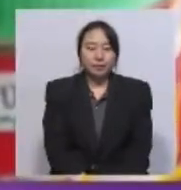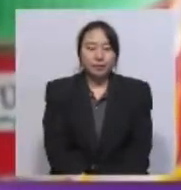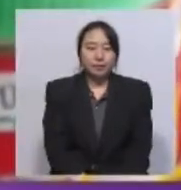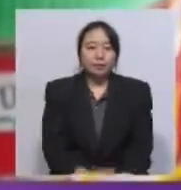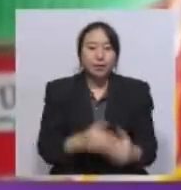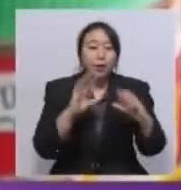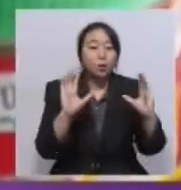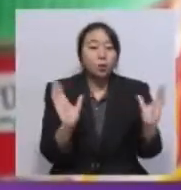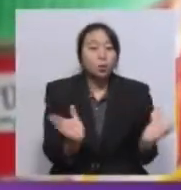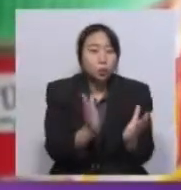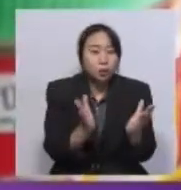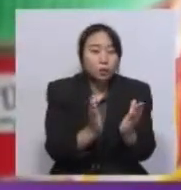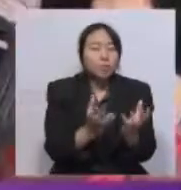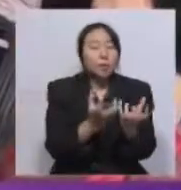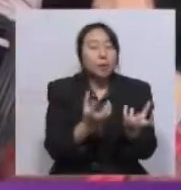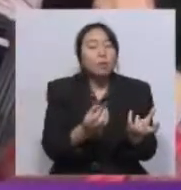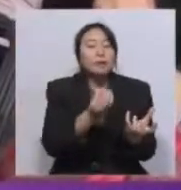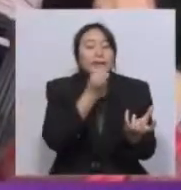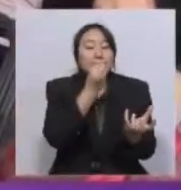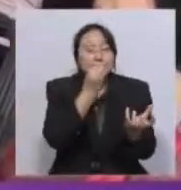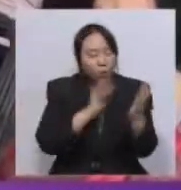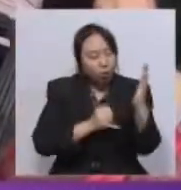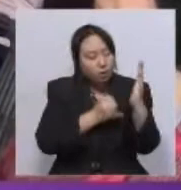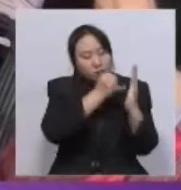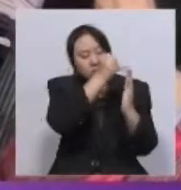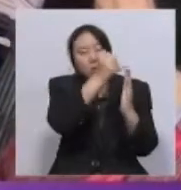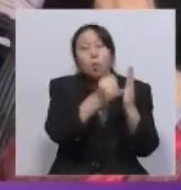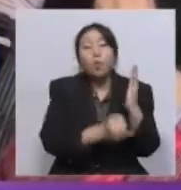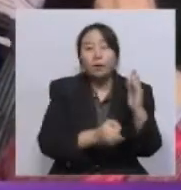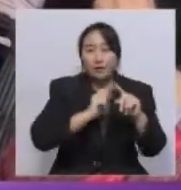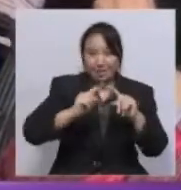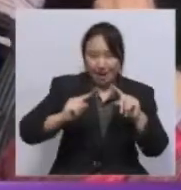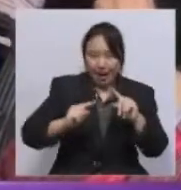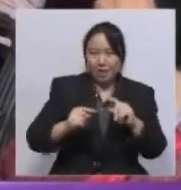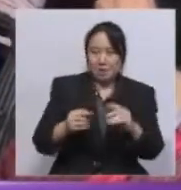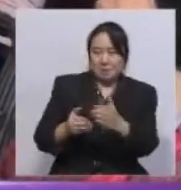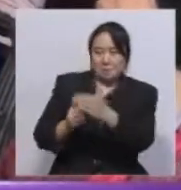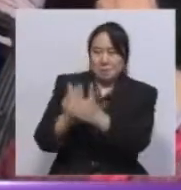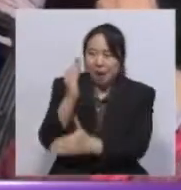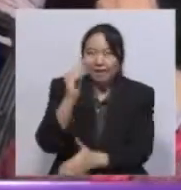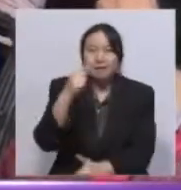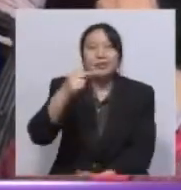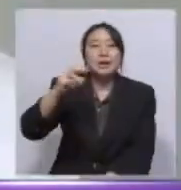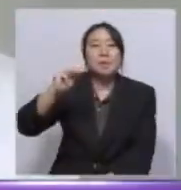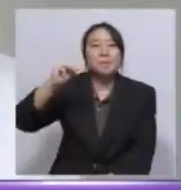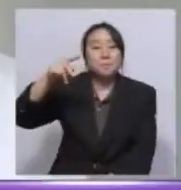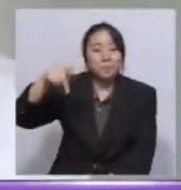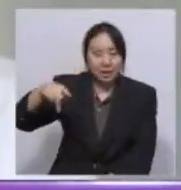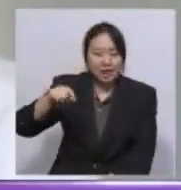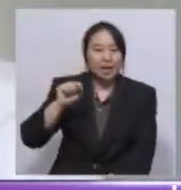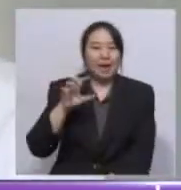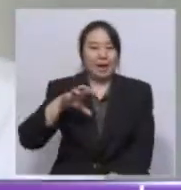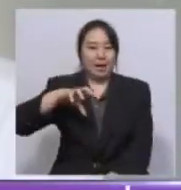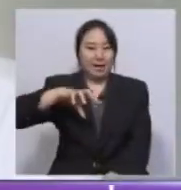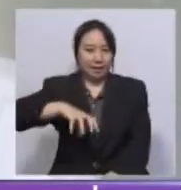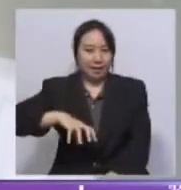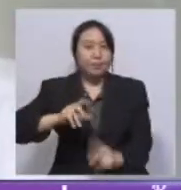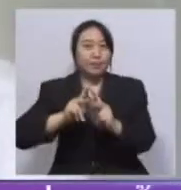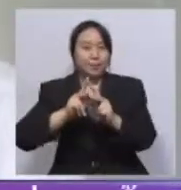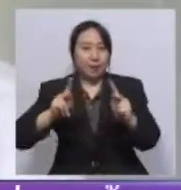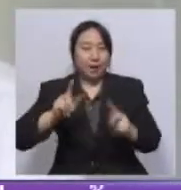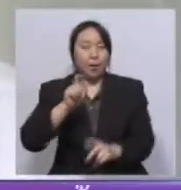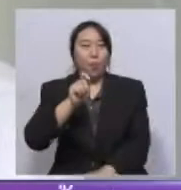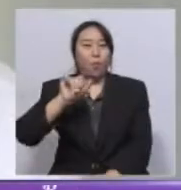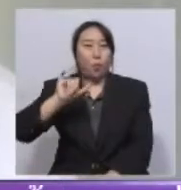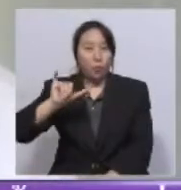การส่งเสริมให้ผลิตภัณฑ์อาหารชุมชนได้มาตรฐาน Primary GMP เป็นหนึ่งในการดำเนินงานของสำนักงานคณะกรรมการอา